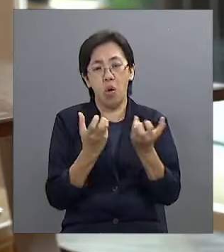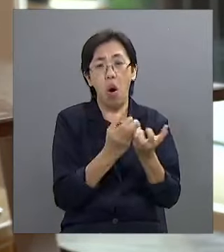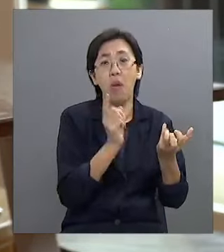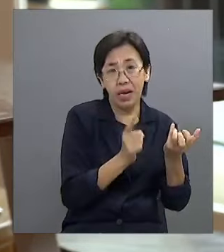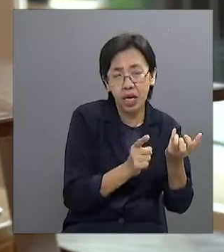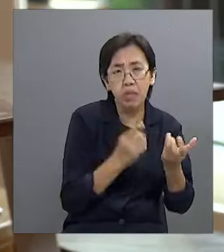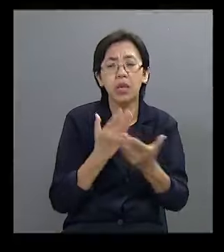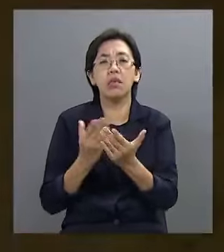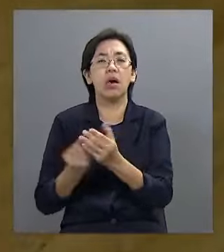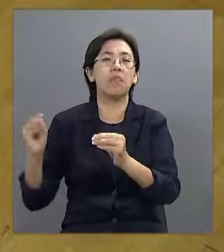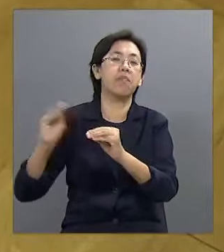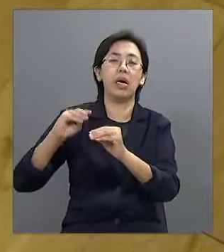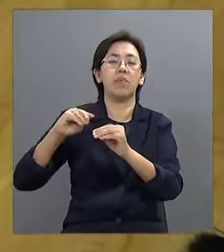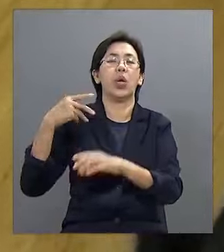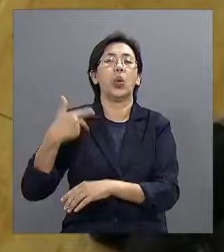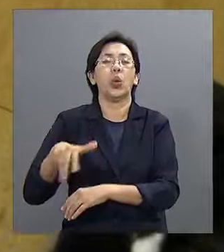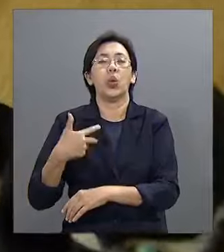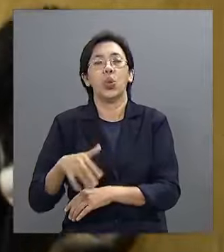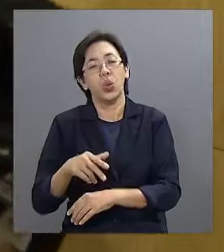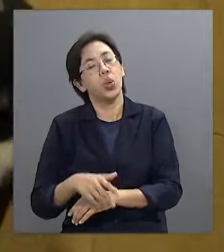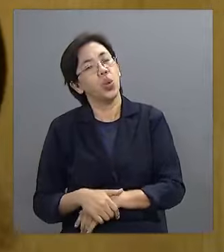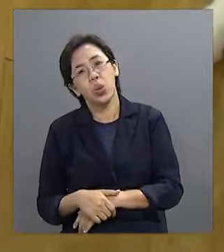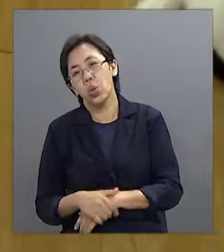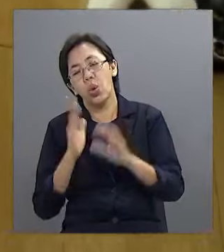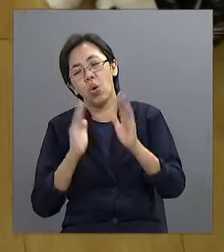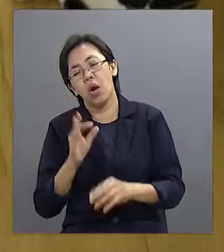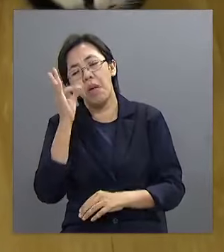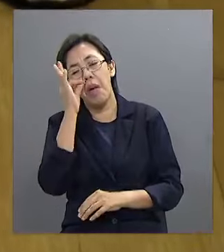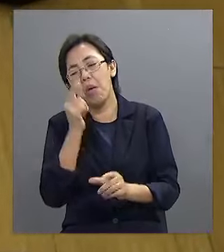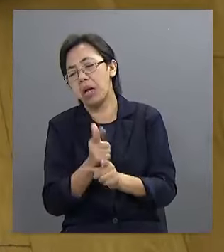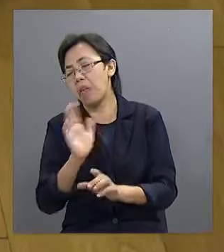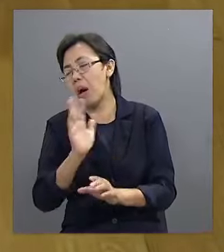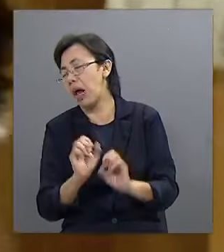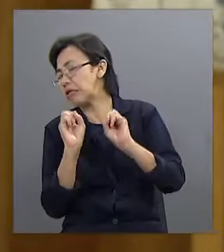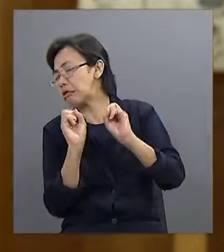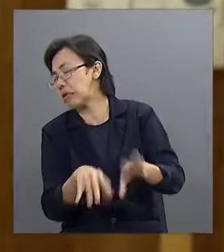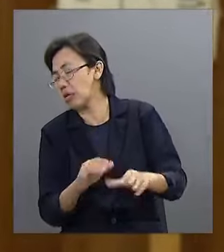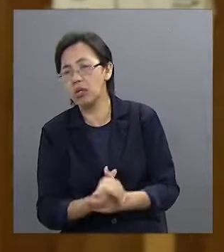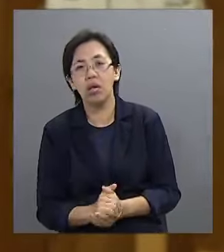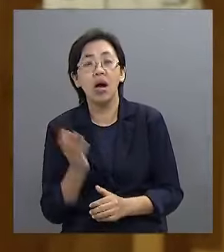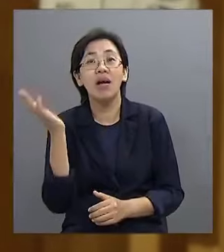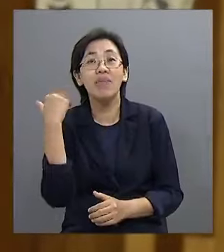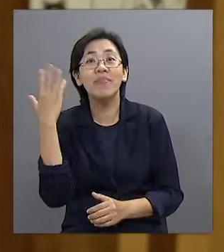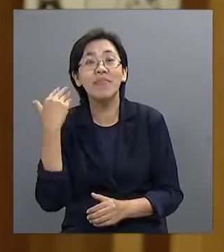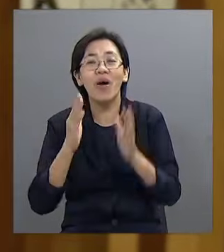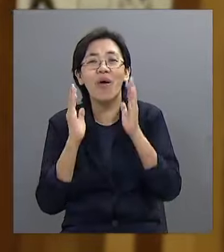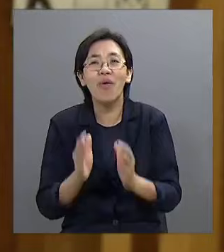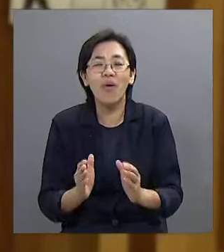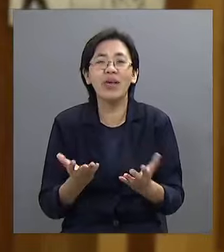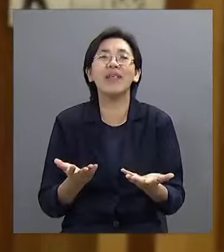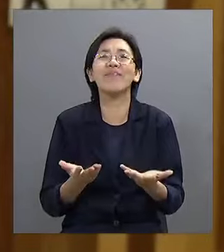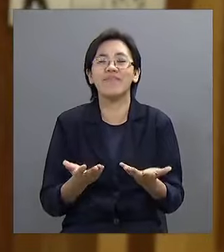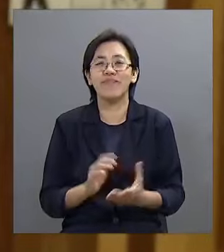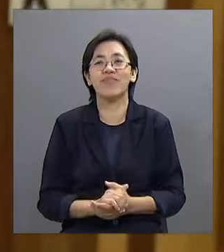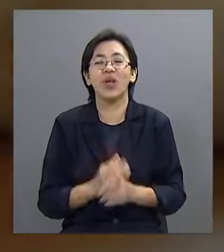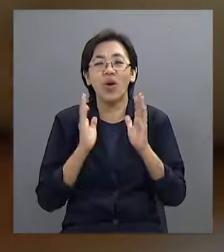เลขที่ชัดเจนค่ะคนเริ่มทิ้งแมวเยอะขึ้นแม้กระทั่งคนที่เคยมีอะค่ะคนที่เคยแบบดู